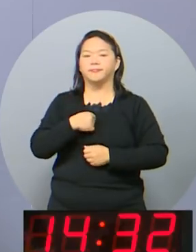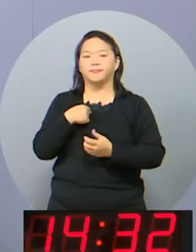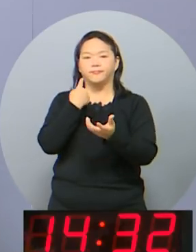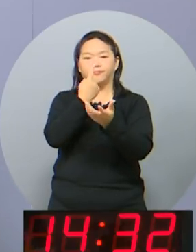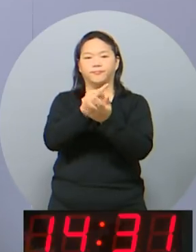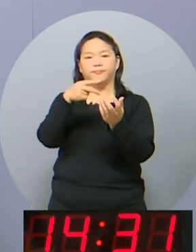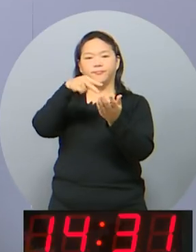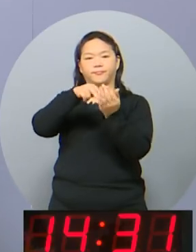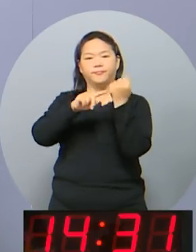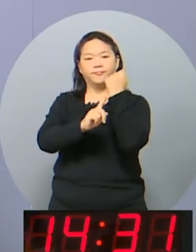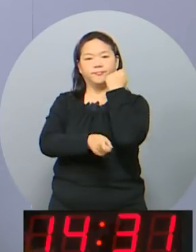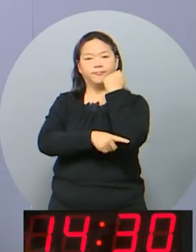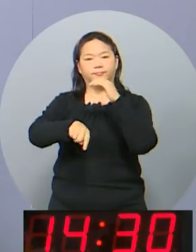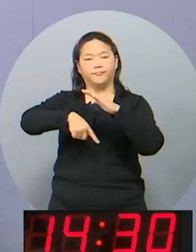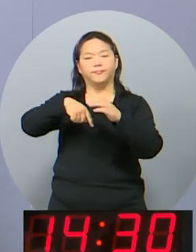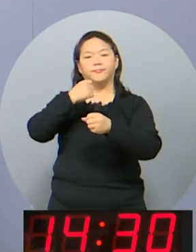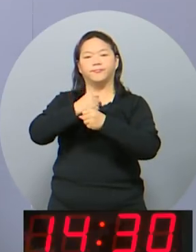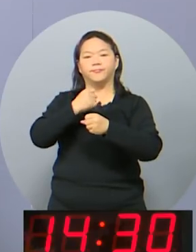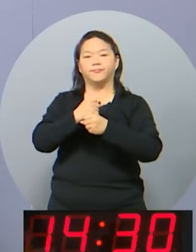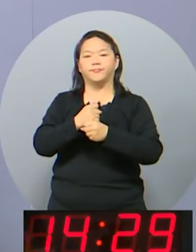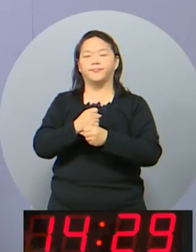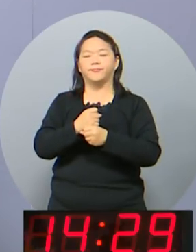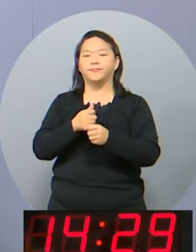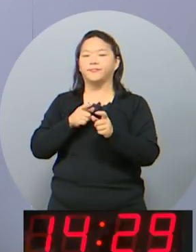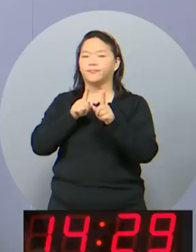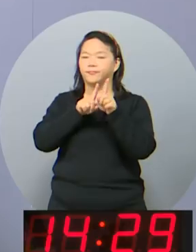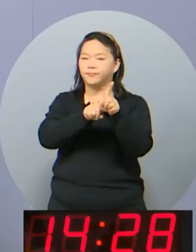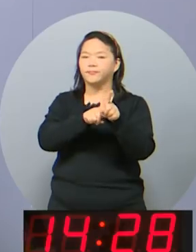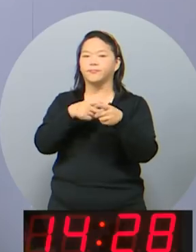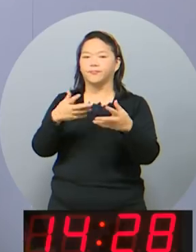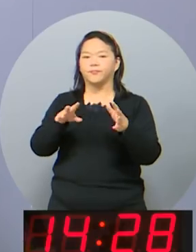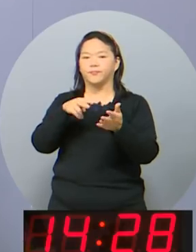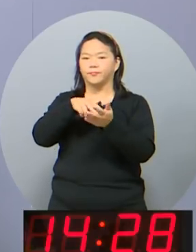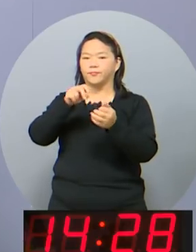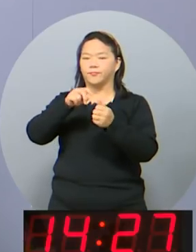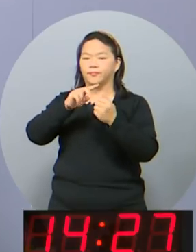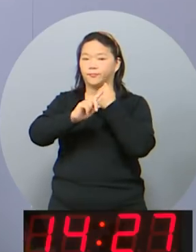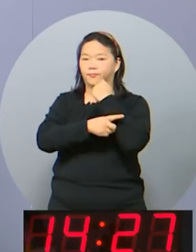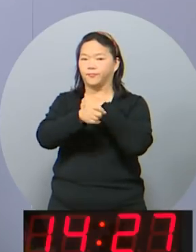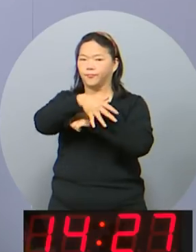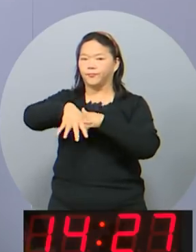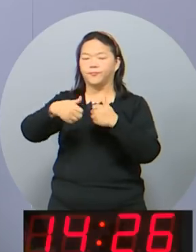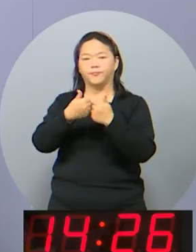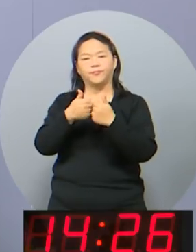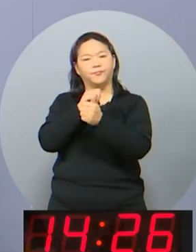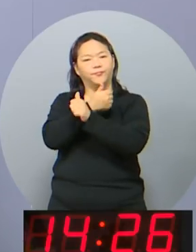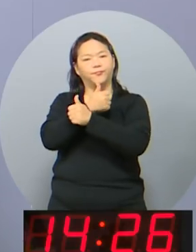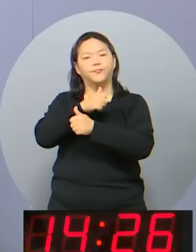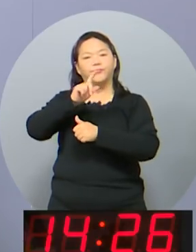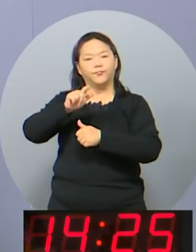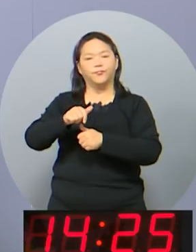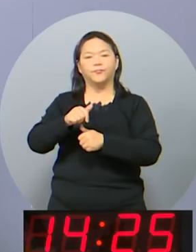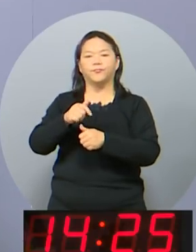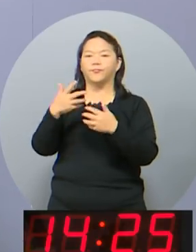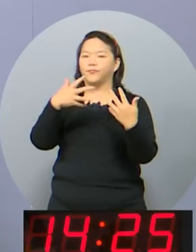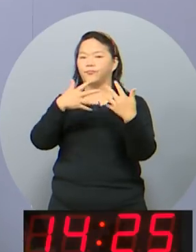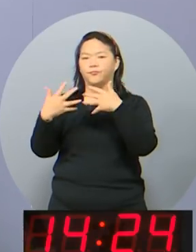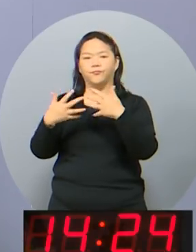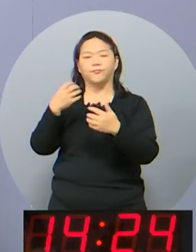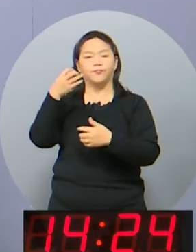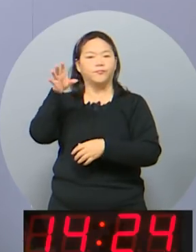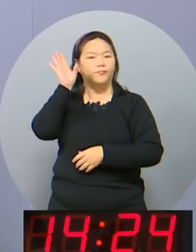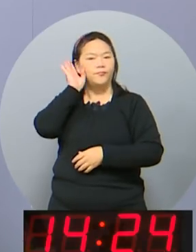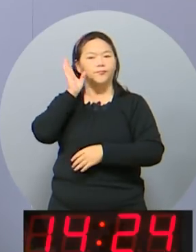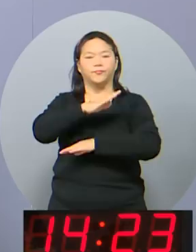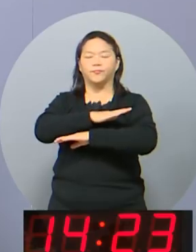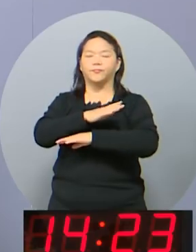法院工作，那也跟随了多位立委学习很多的一些立法院的经验，不管是质询、新闻稿、